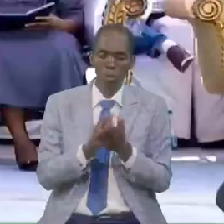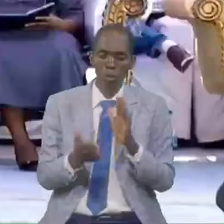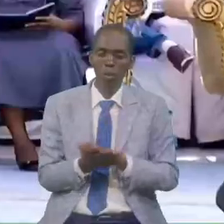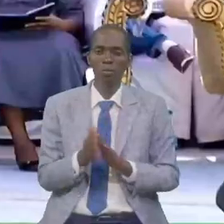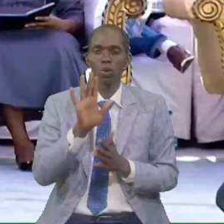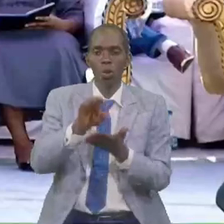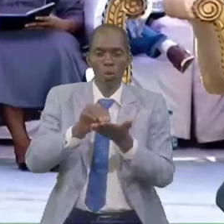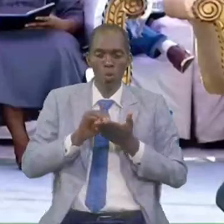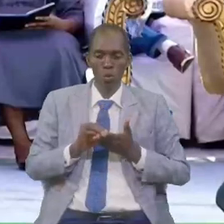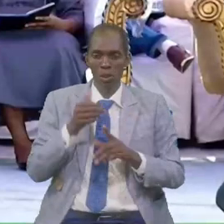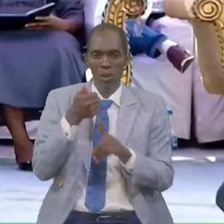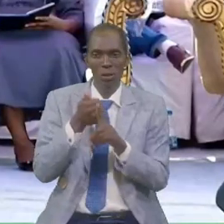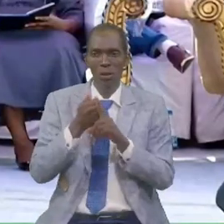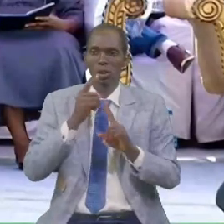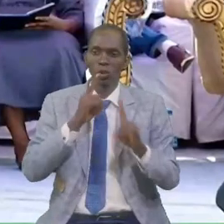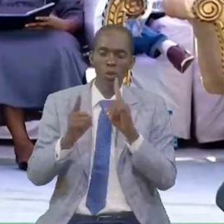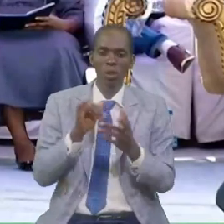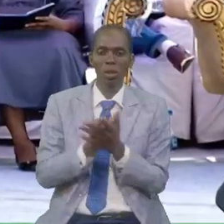Si